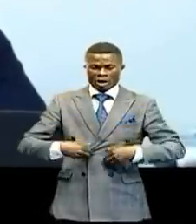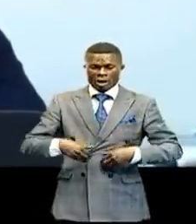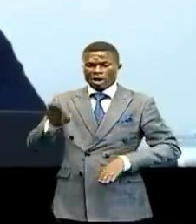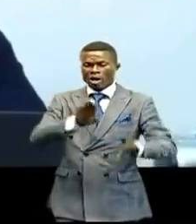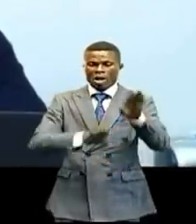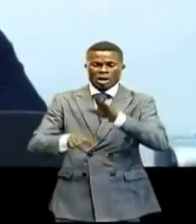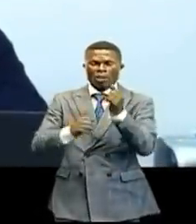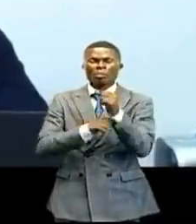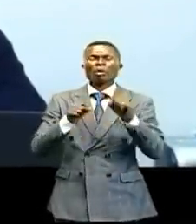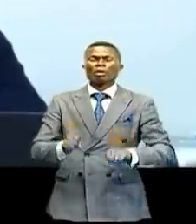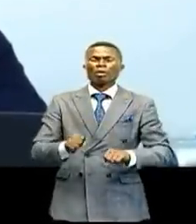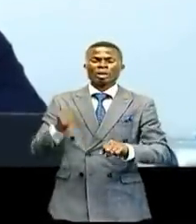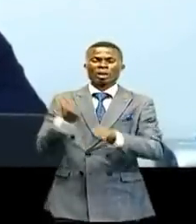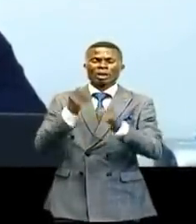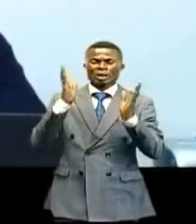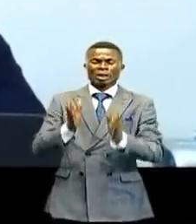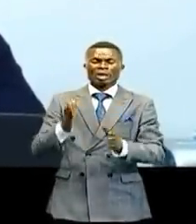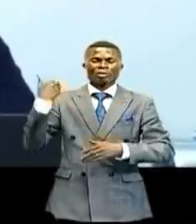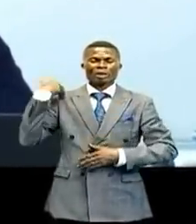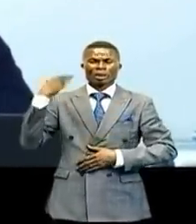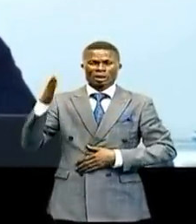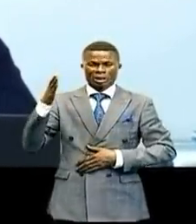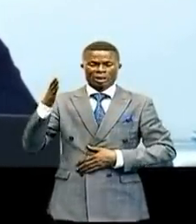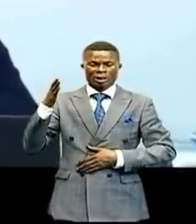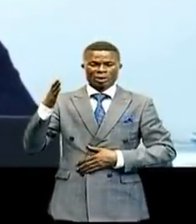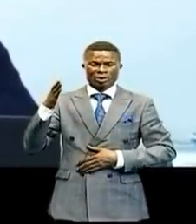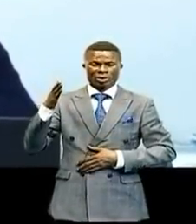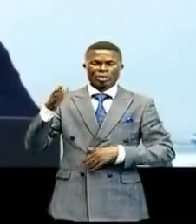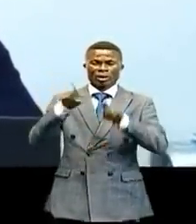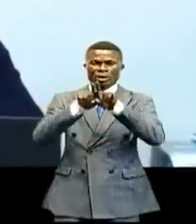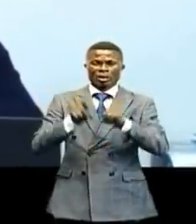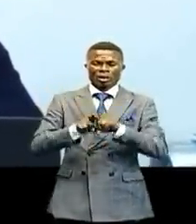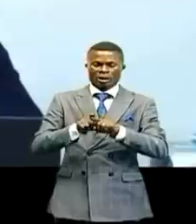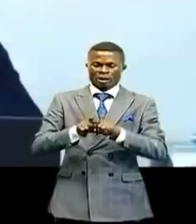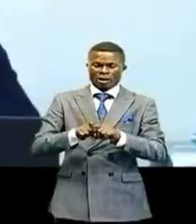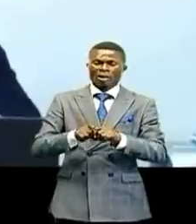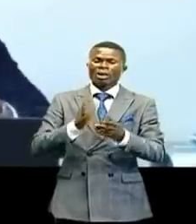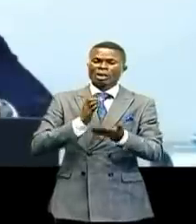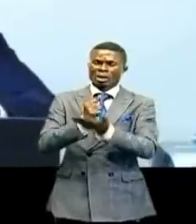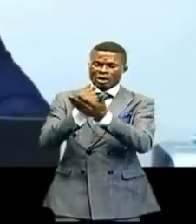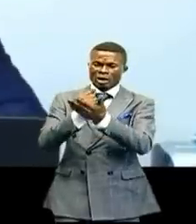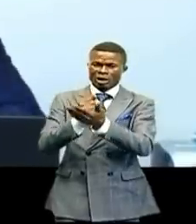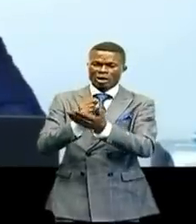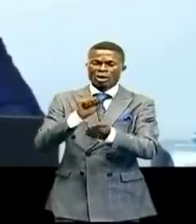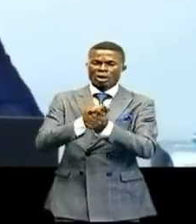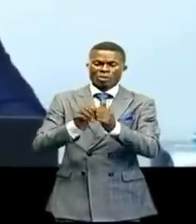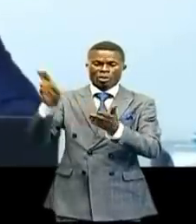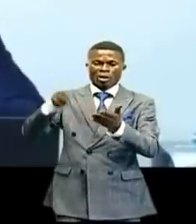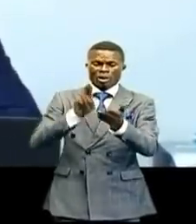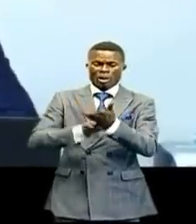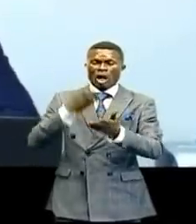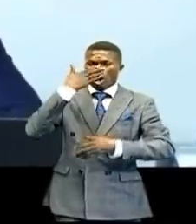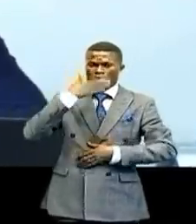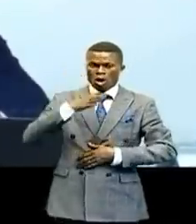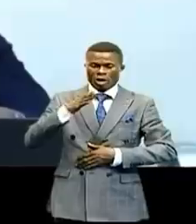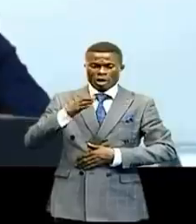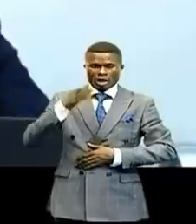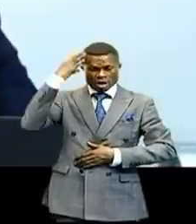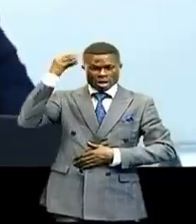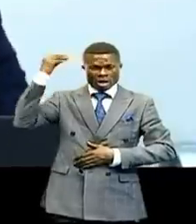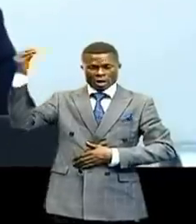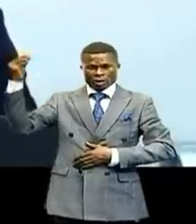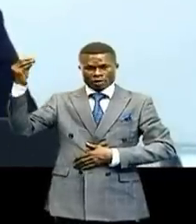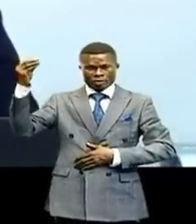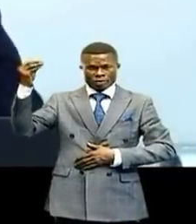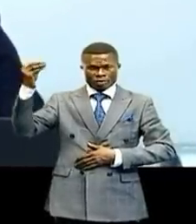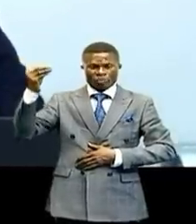funéraires des agents de carrière de service public de l'État et leurs dépendants dans le cadre de la convention médicale Elikia en